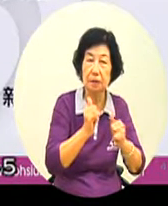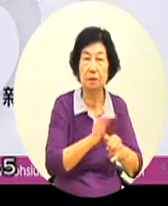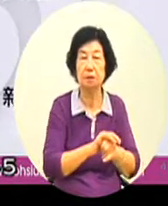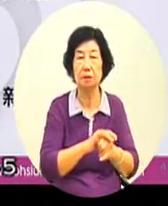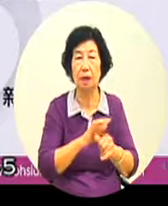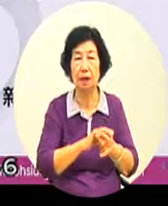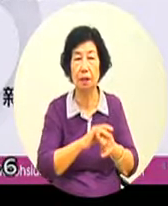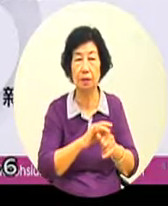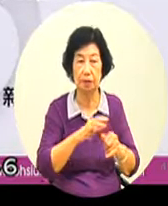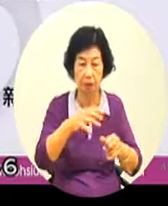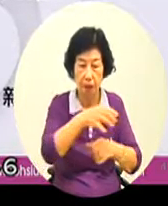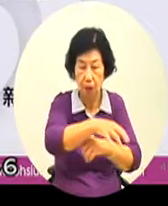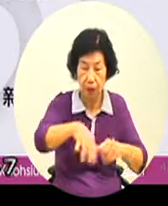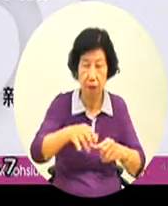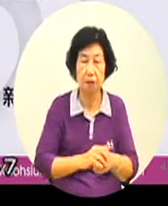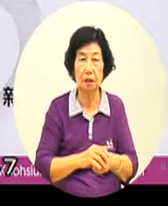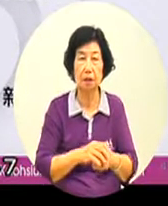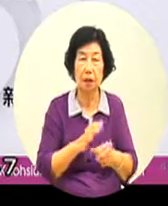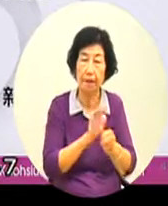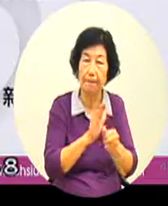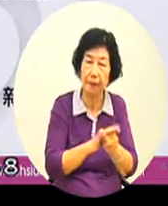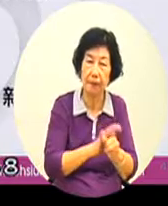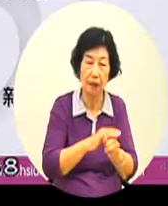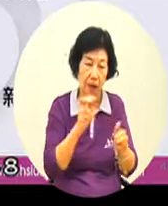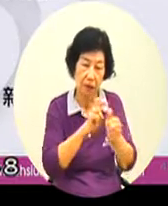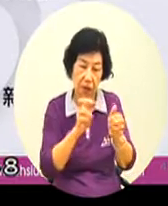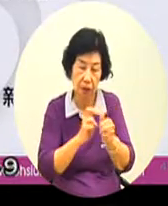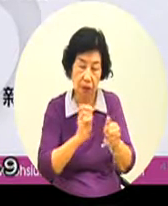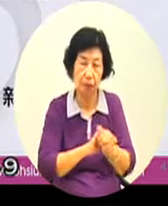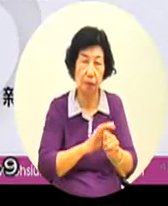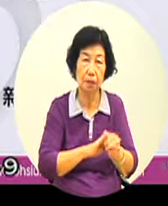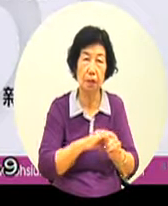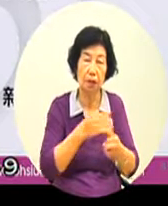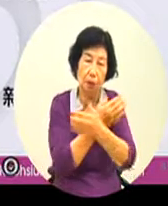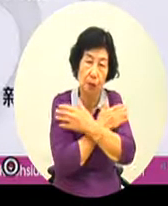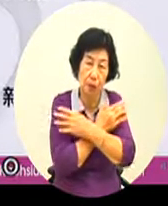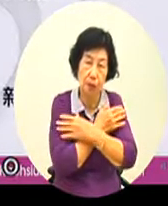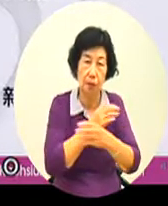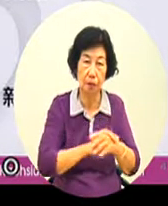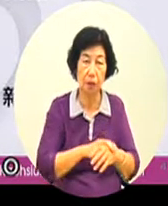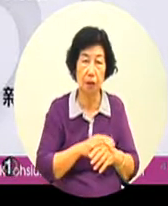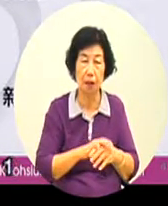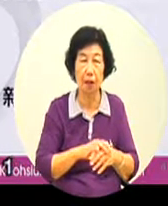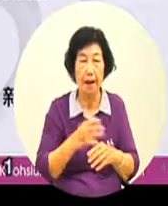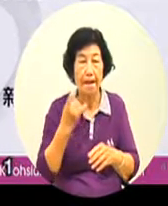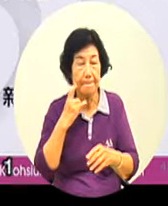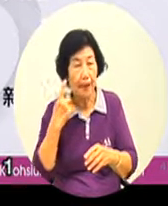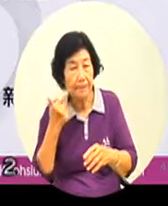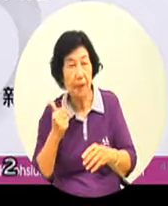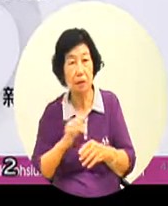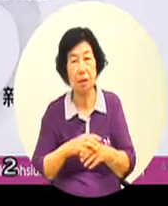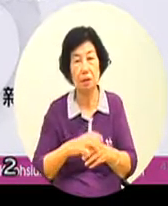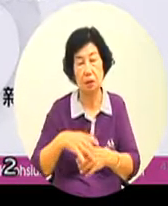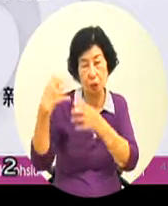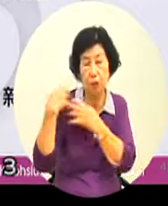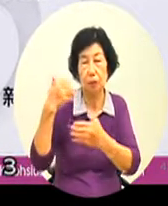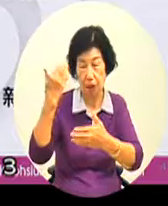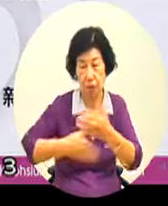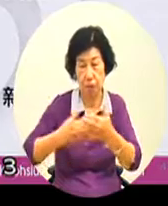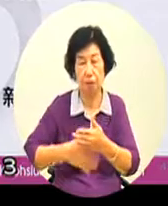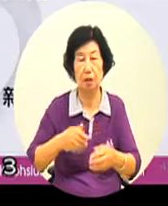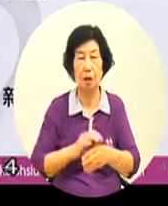导部分，我们也希望可以有效的来减轻家长的育儿负担。那我们 持续增设服务据点，针对身心障碍者、